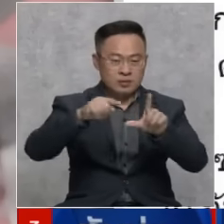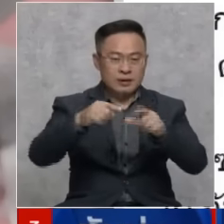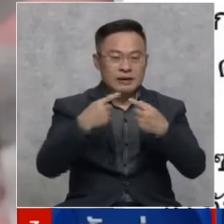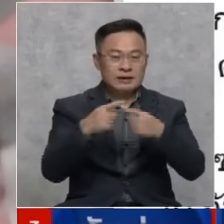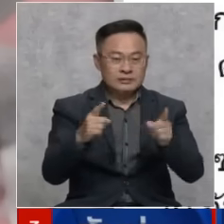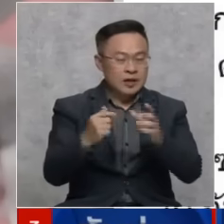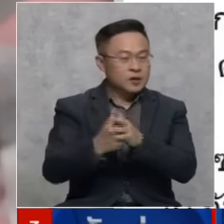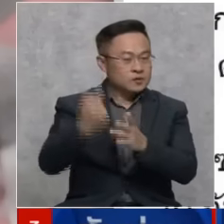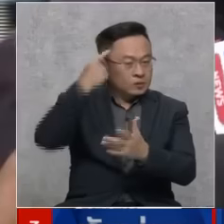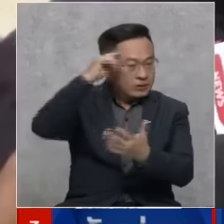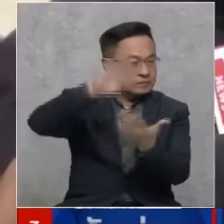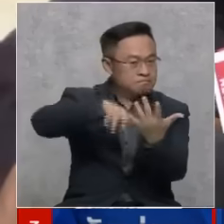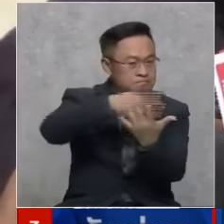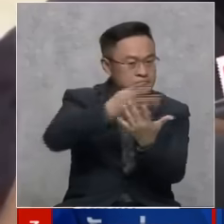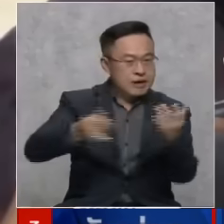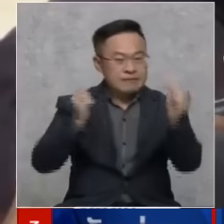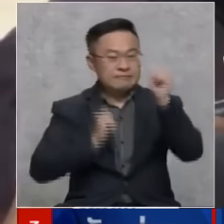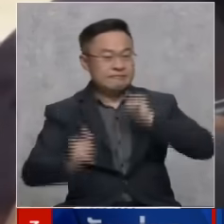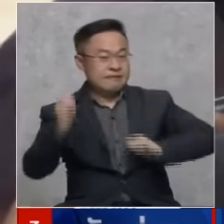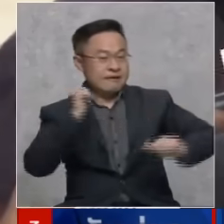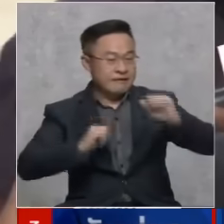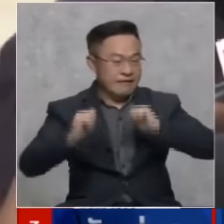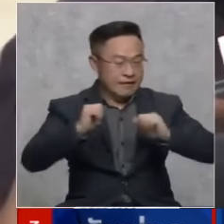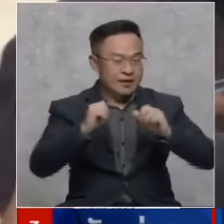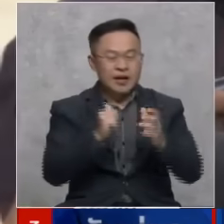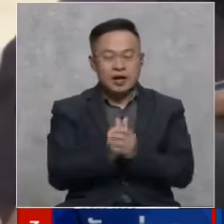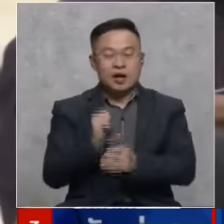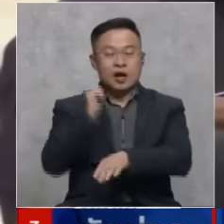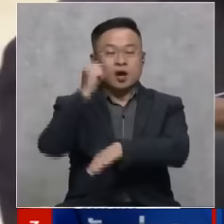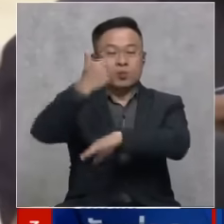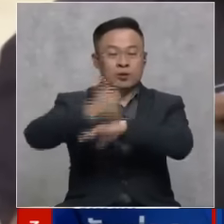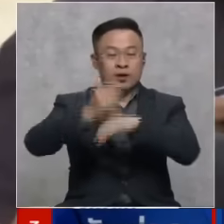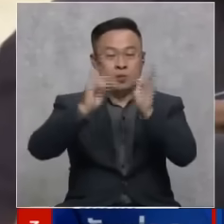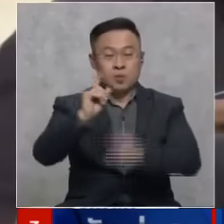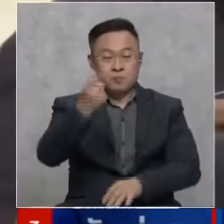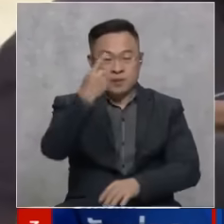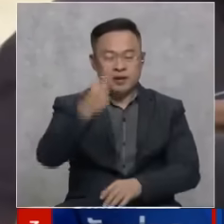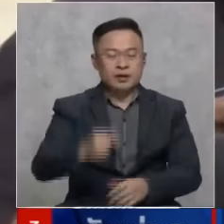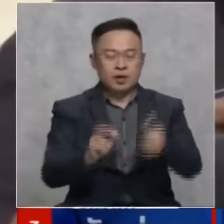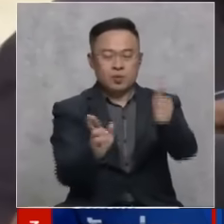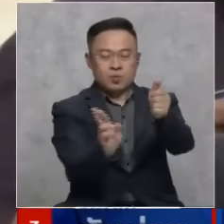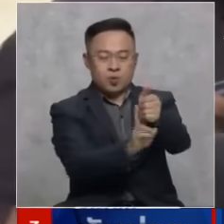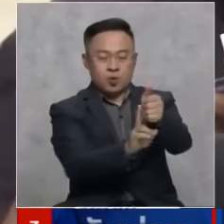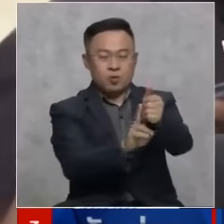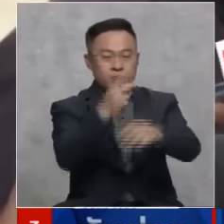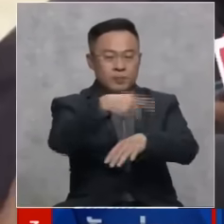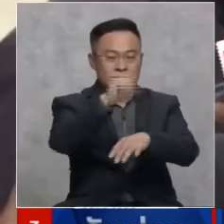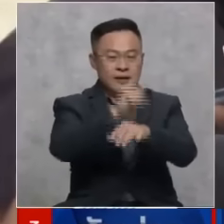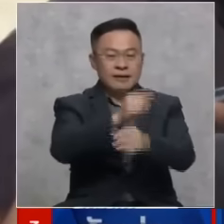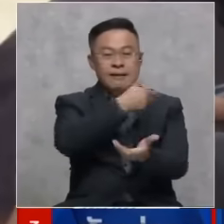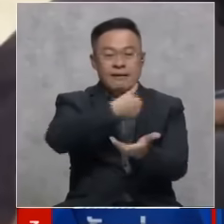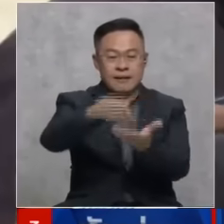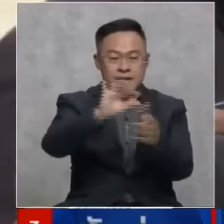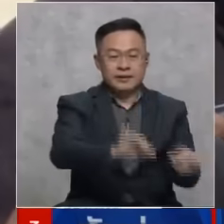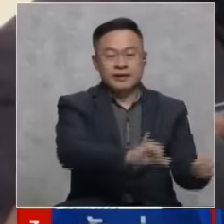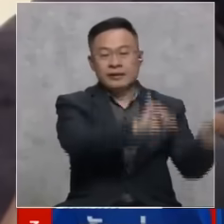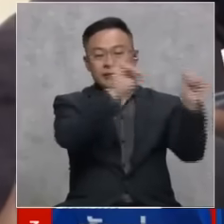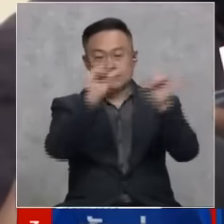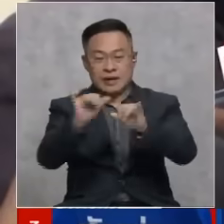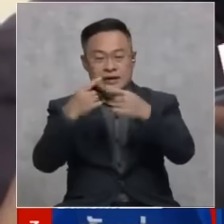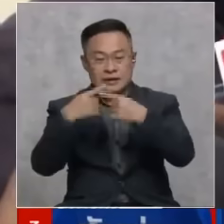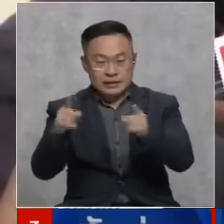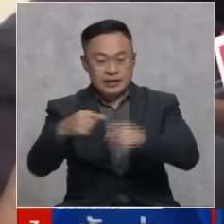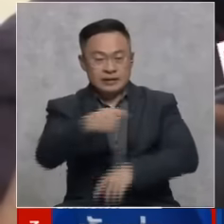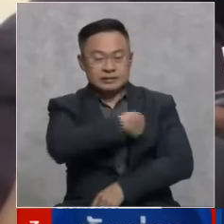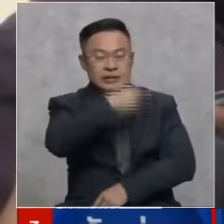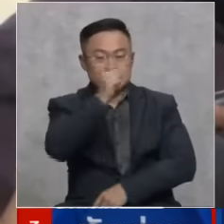ายาให้สะสมเลือกหัวหน้าพร้อมขับไล่ไปตามลม2ตำแหน่งยังเกลียวกลมอยู่ก้า